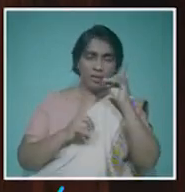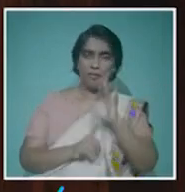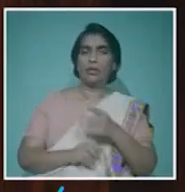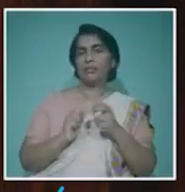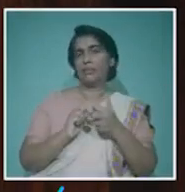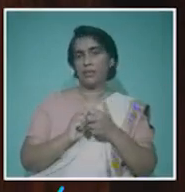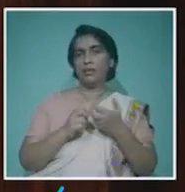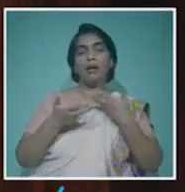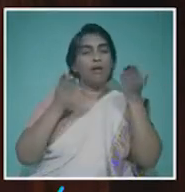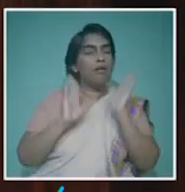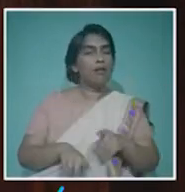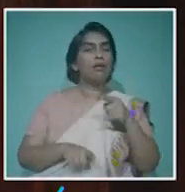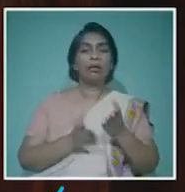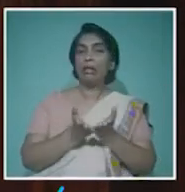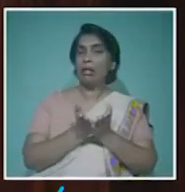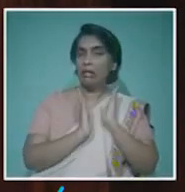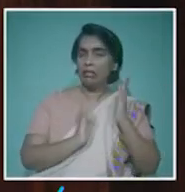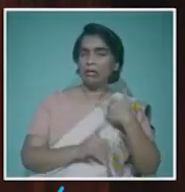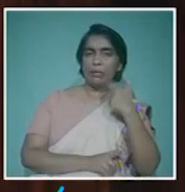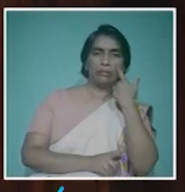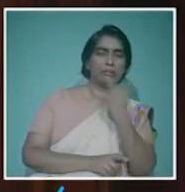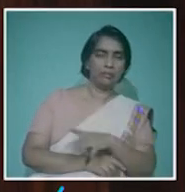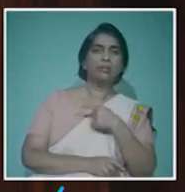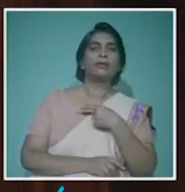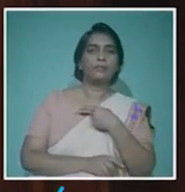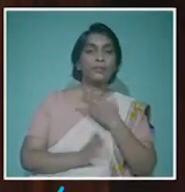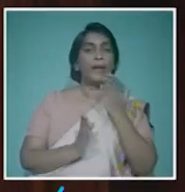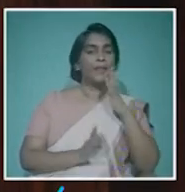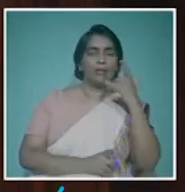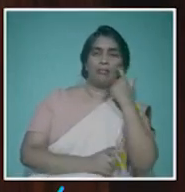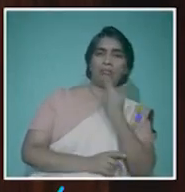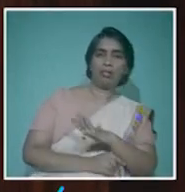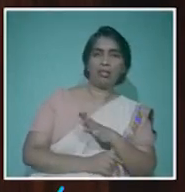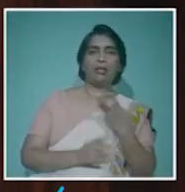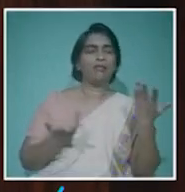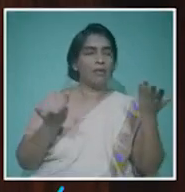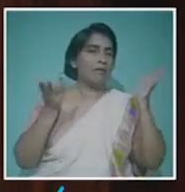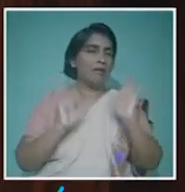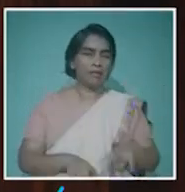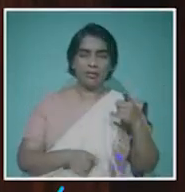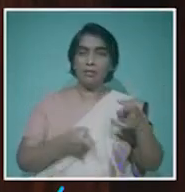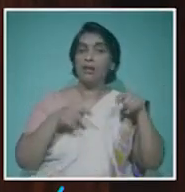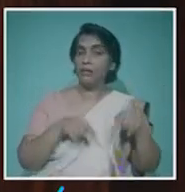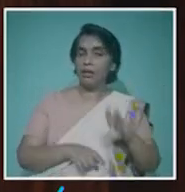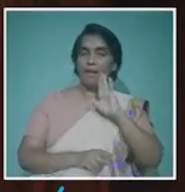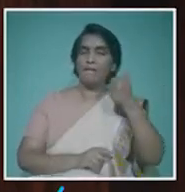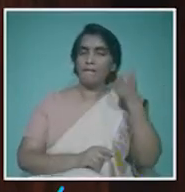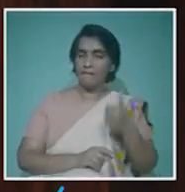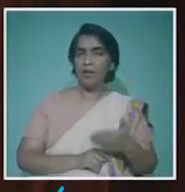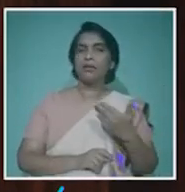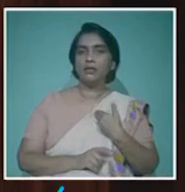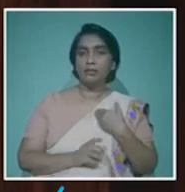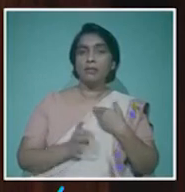උනේ. අවසානයේ උනේ ඉන්දියාවත් පිටුපෑවා ඔහුට, ඇමරිකාවත් පිටුපෑවා ඔහුට. ඒ වගේම තමයි මෙතෙන්දි ඉතා වැදගත්යක් තියෙනවා.